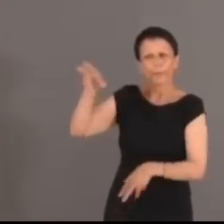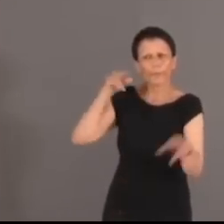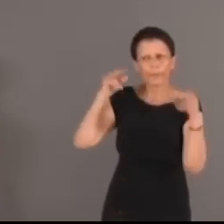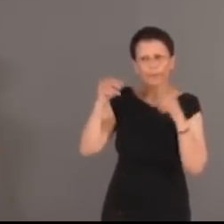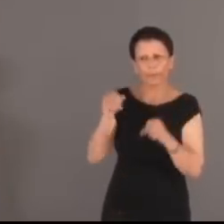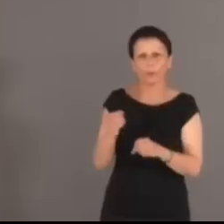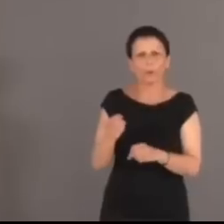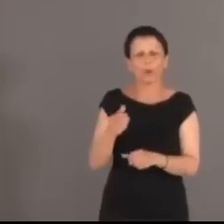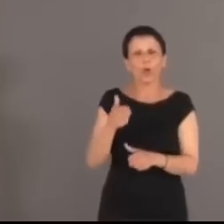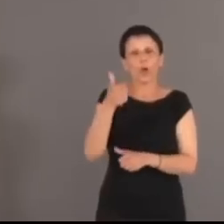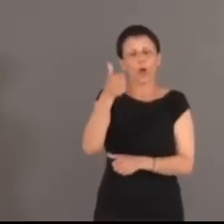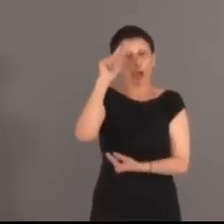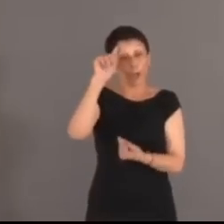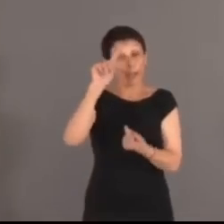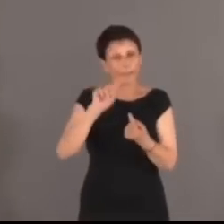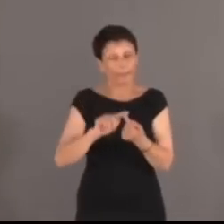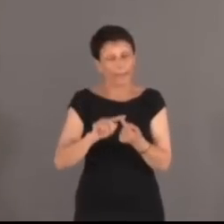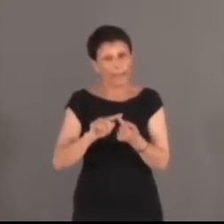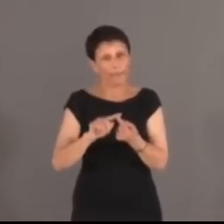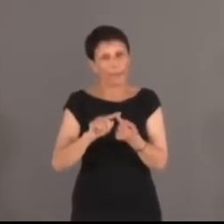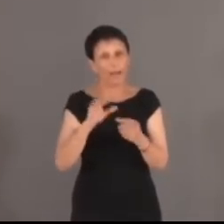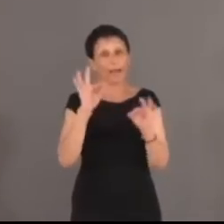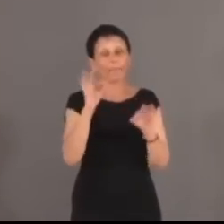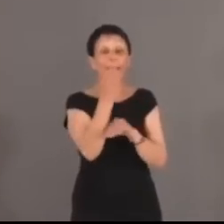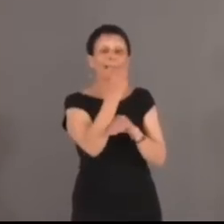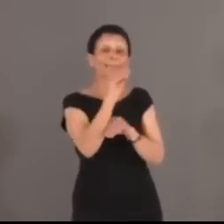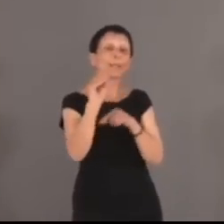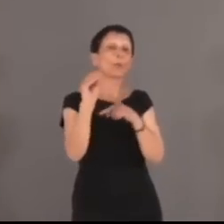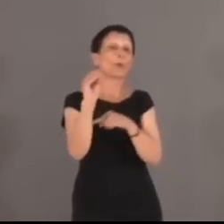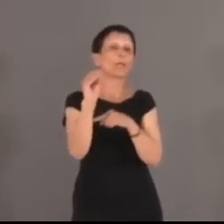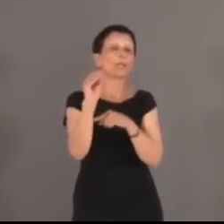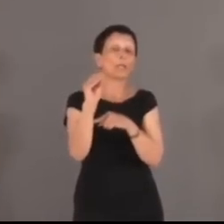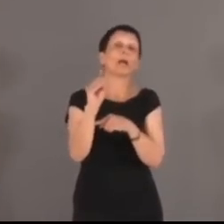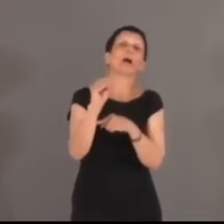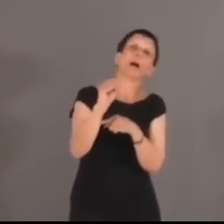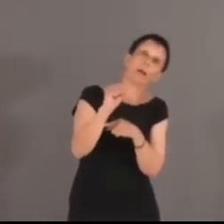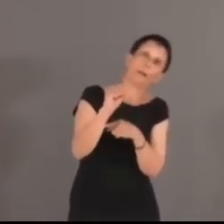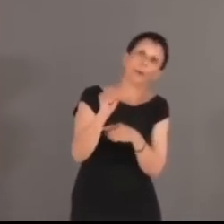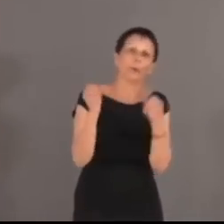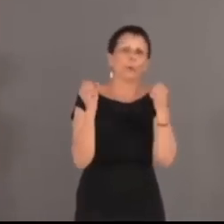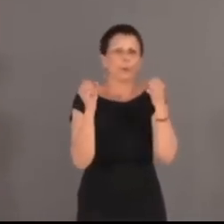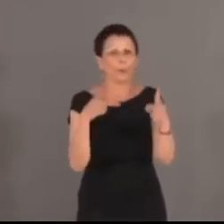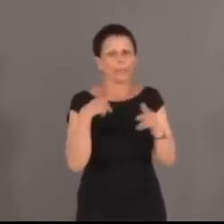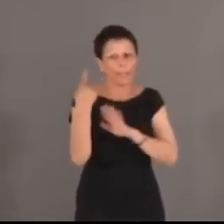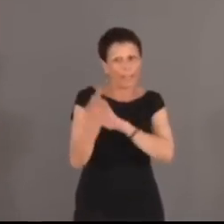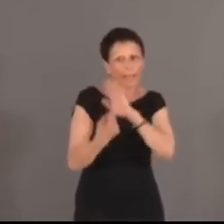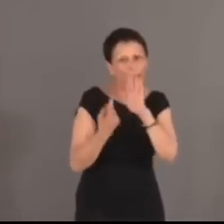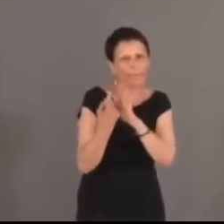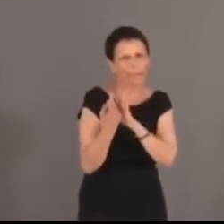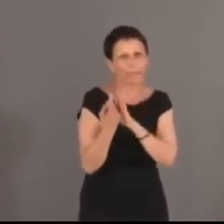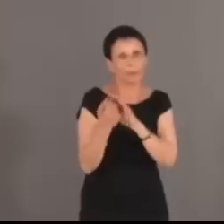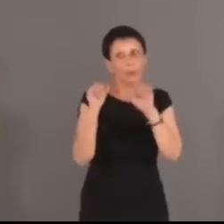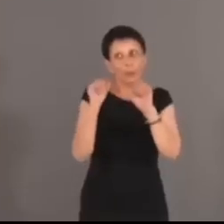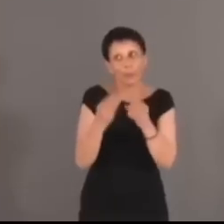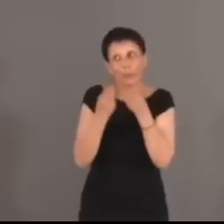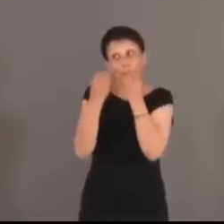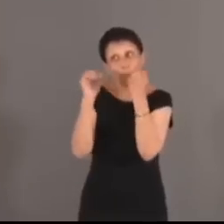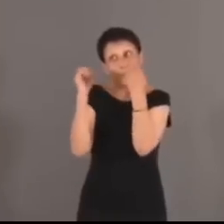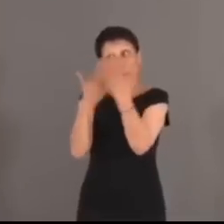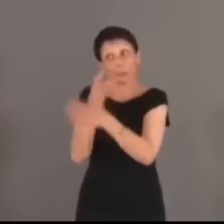le seul volet sécuritaire. Eh bien, permettez-moi de rappeler, au risque de vous étonner cette